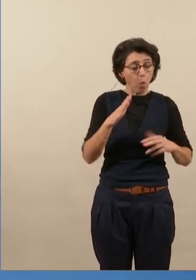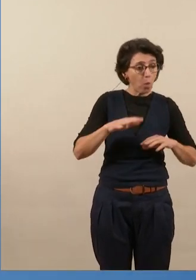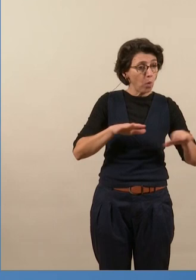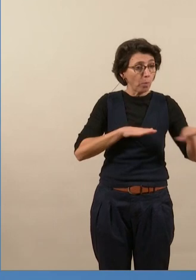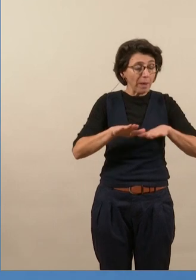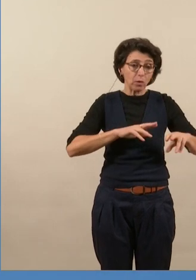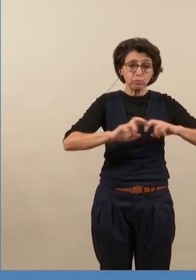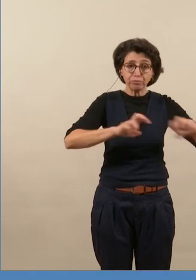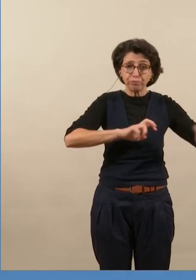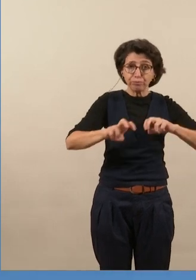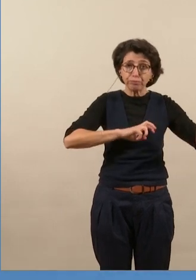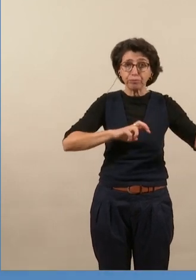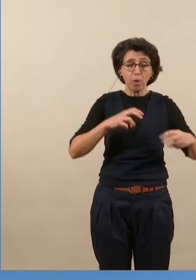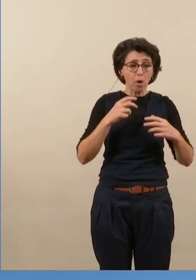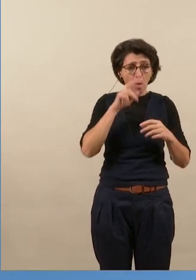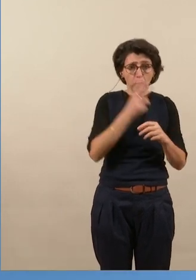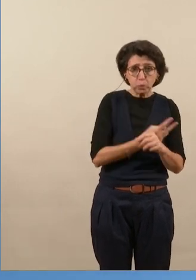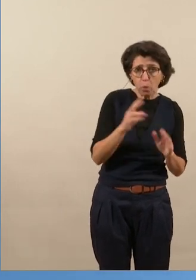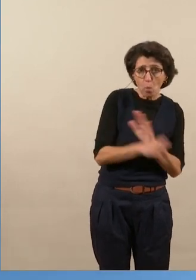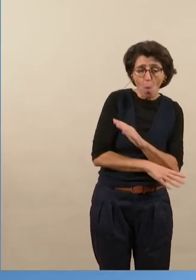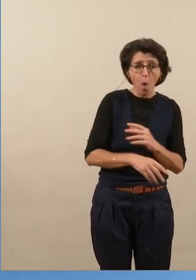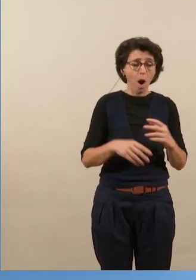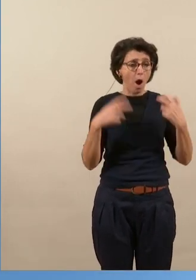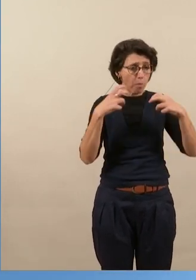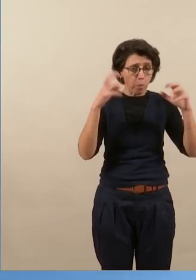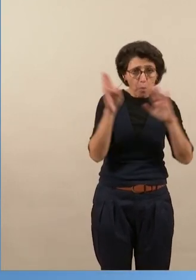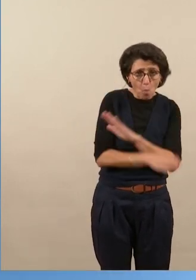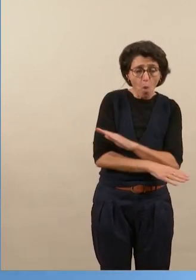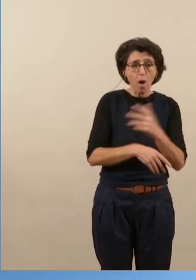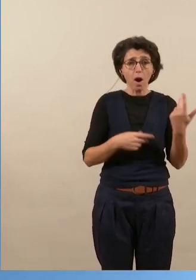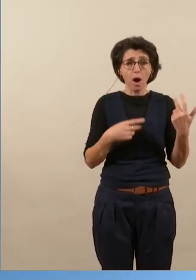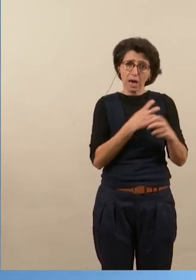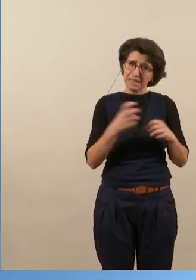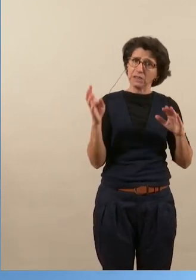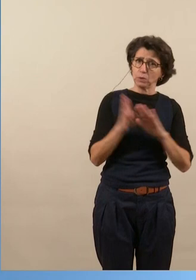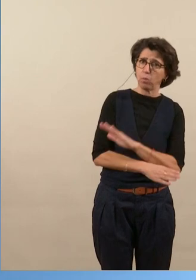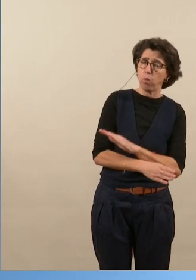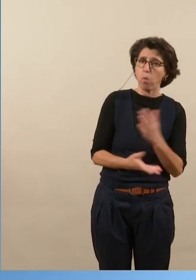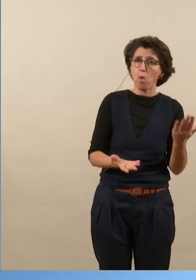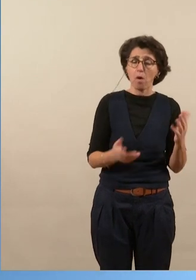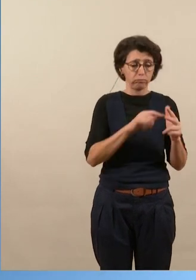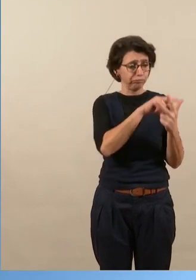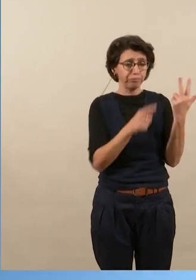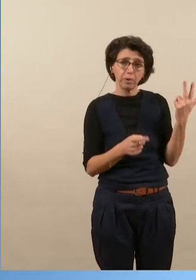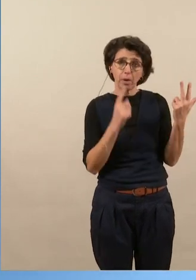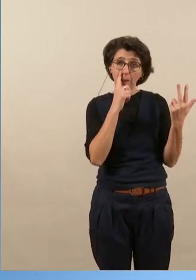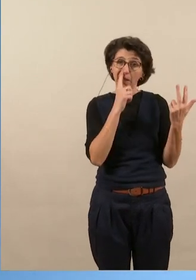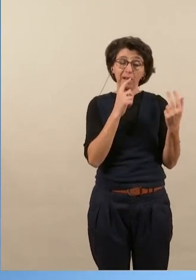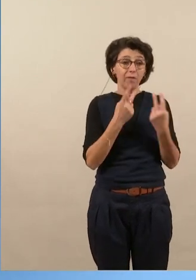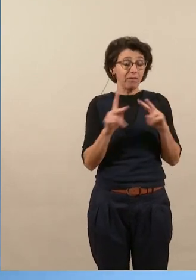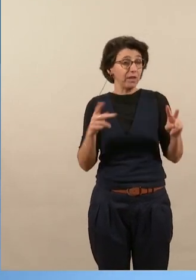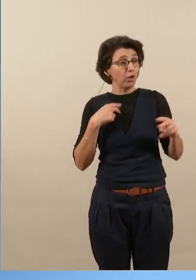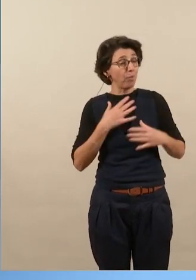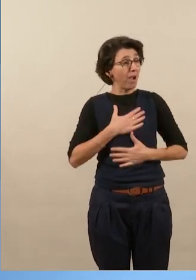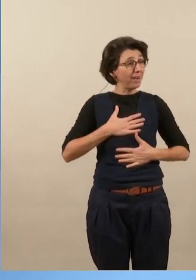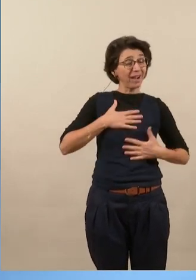moins moins polluantes moins bruillantes moins risqué c'est voilà c'est des choses très concrètes des projets urbains où il fait bon vivre